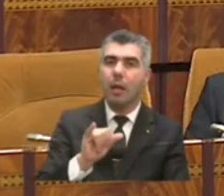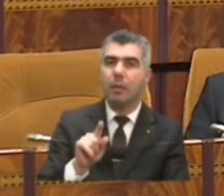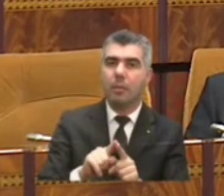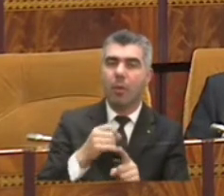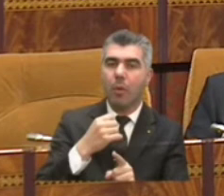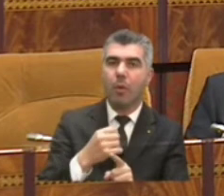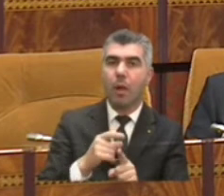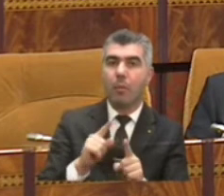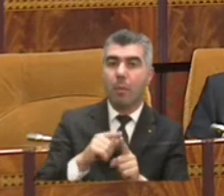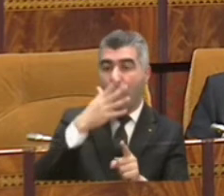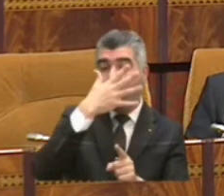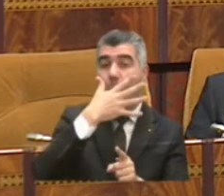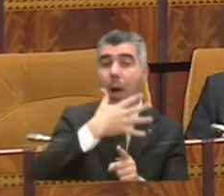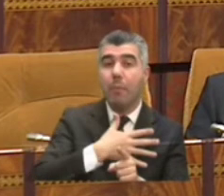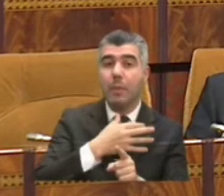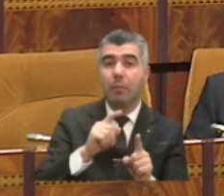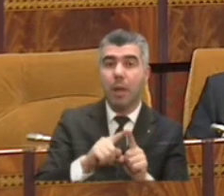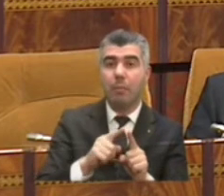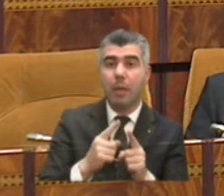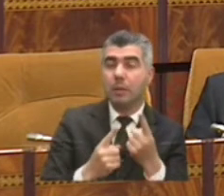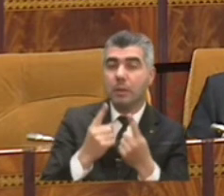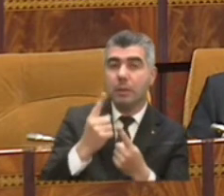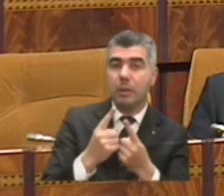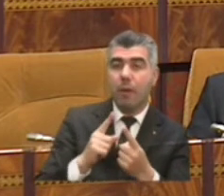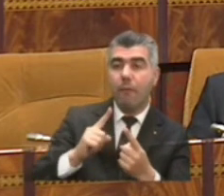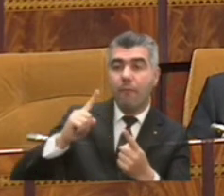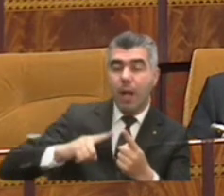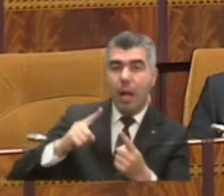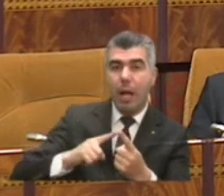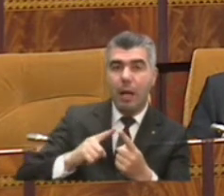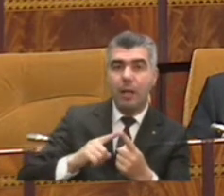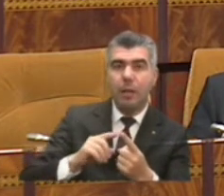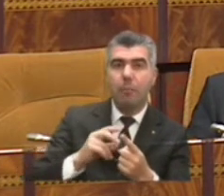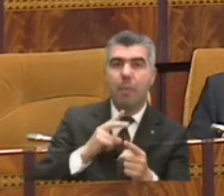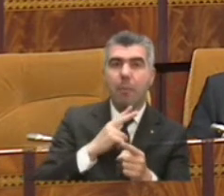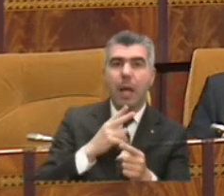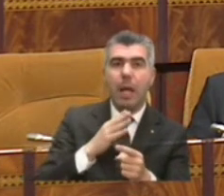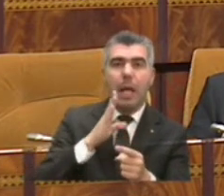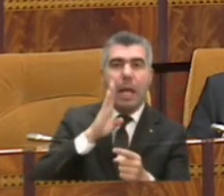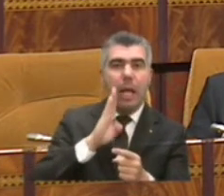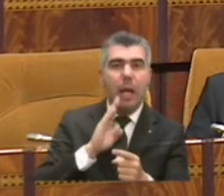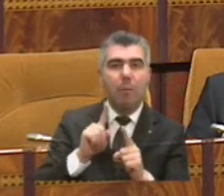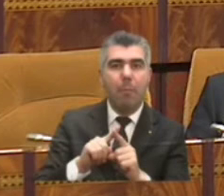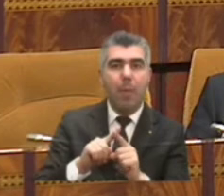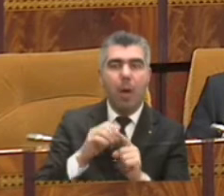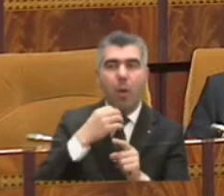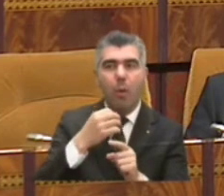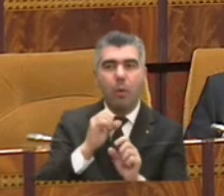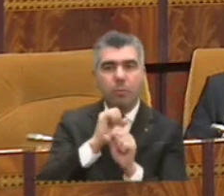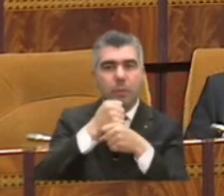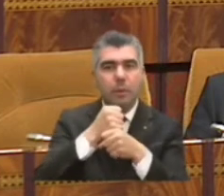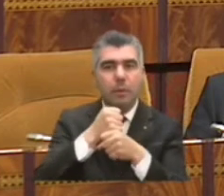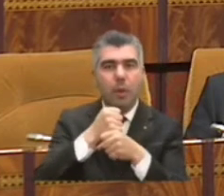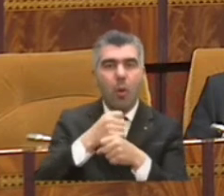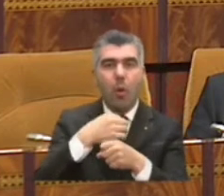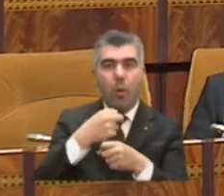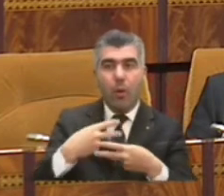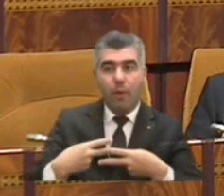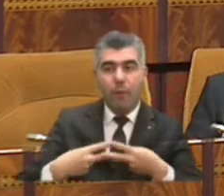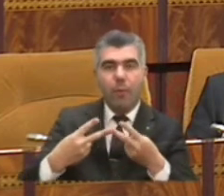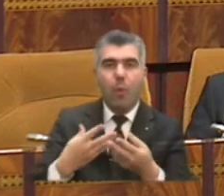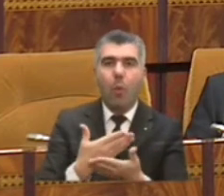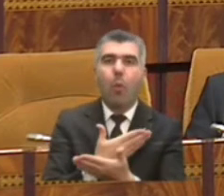السلام قال اللهم اني نعوذ بك من شر السوء، ان رعى مني خيرا كتماه وان رعى مني شرا افشى به